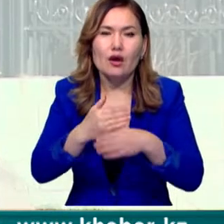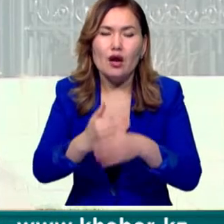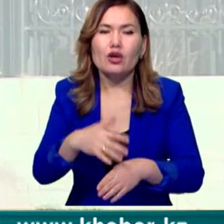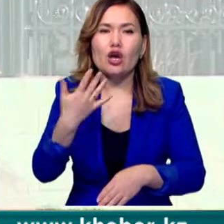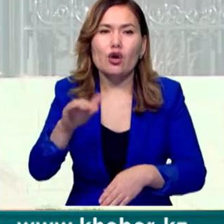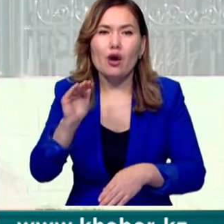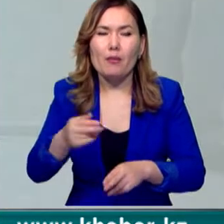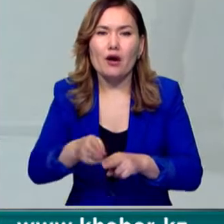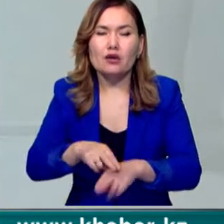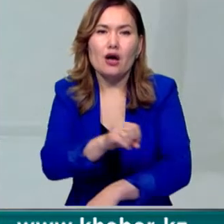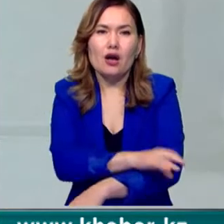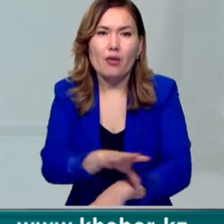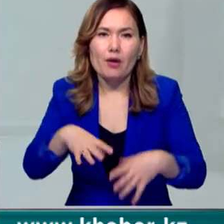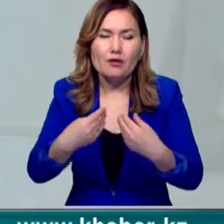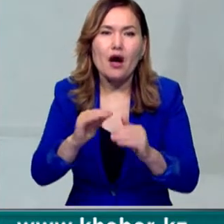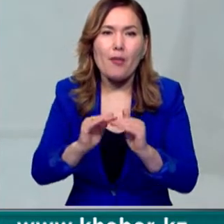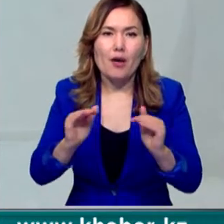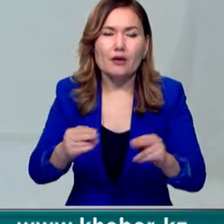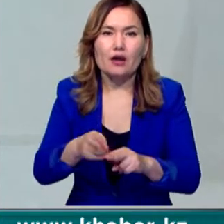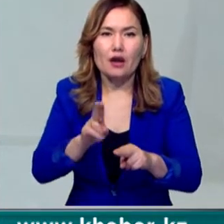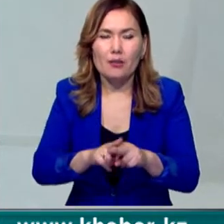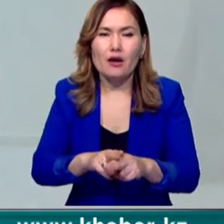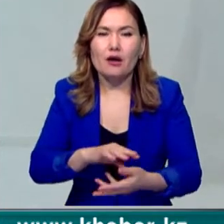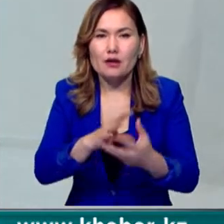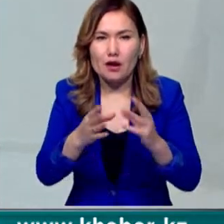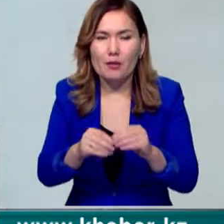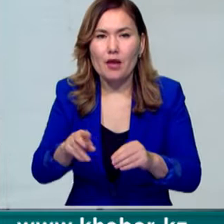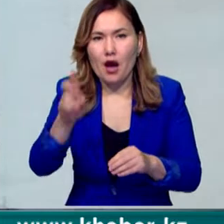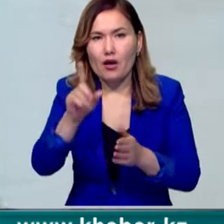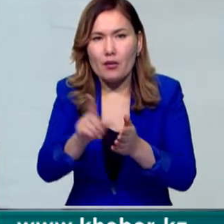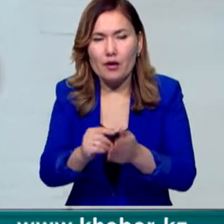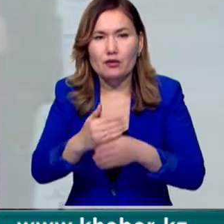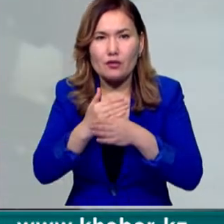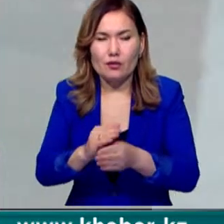мыңнан астам тұрмыс төмен отбасының балаларына кепілдендірілген әлеуметтік пакет